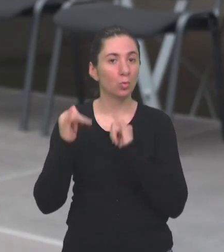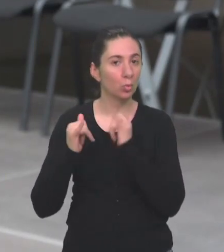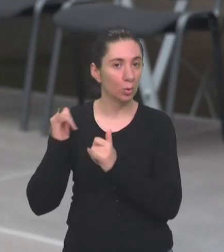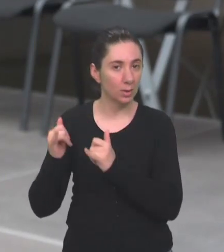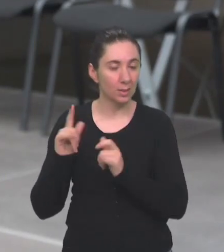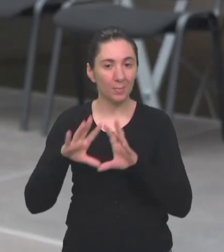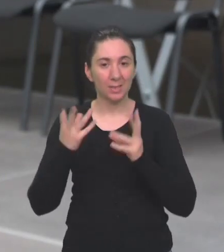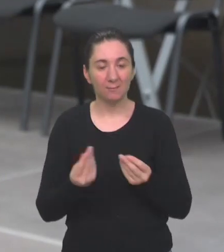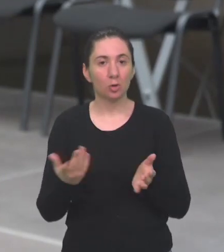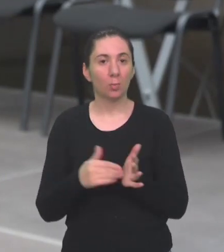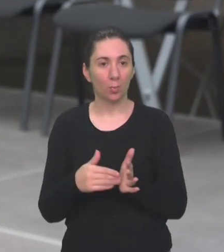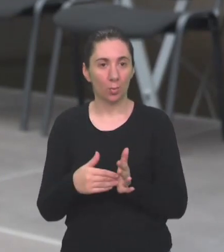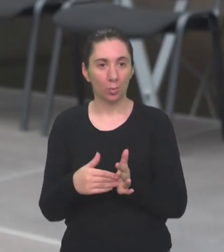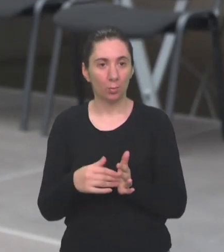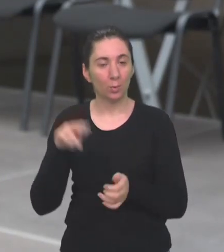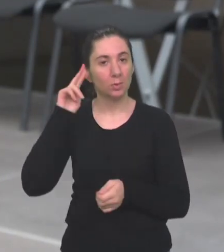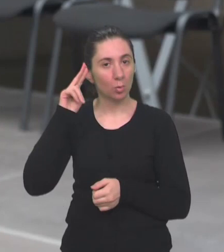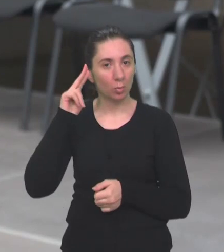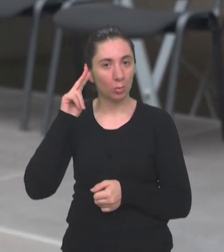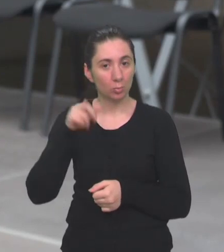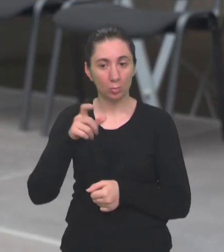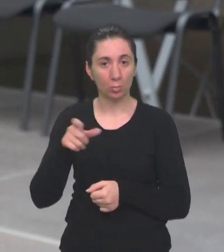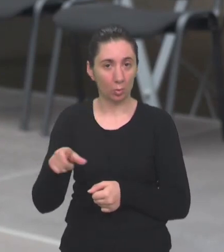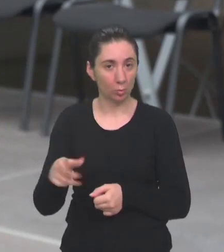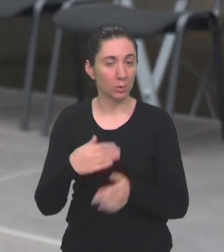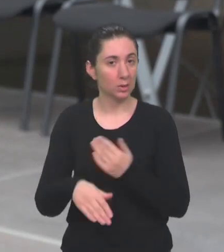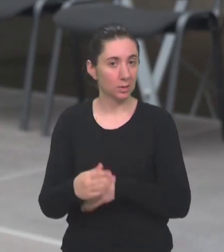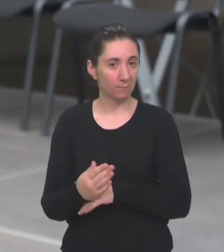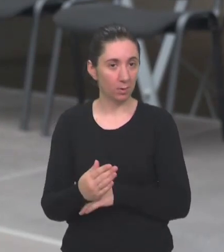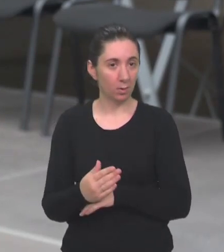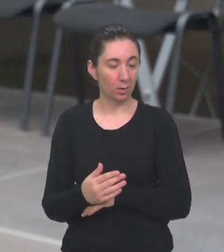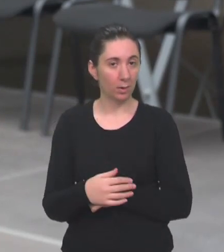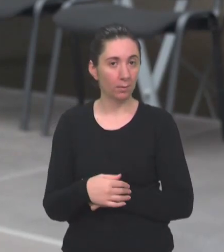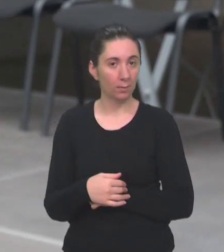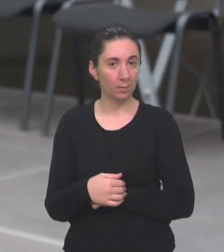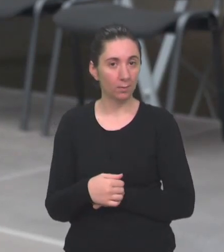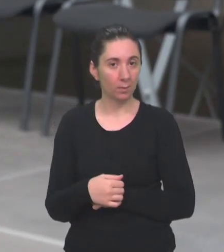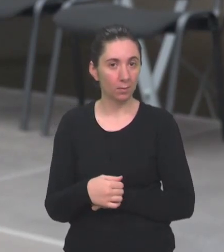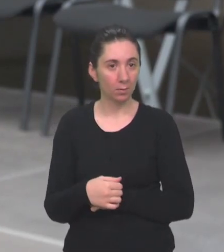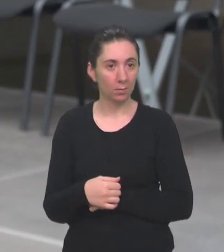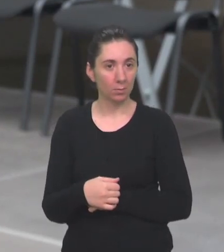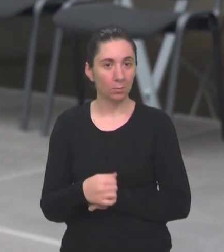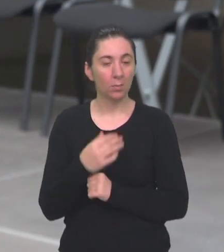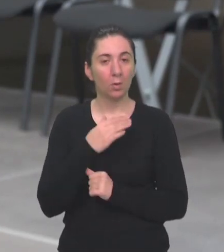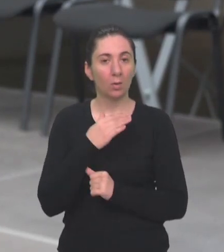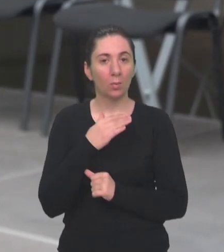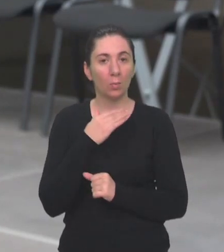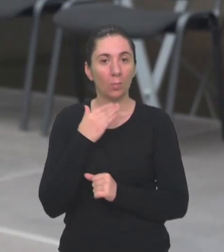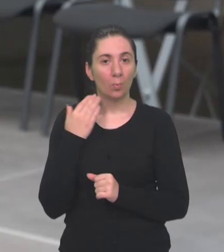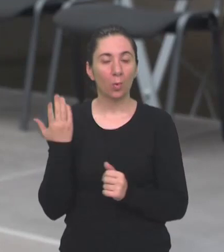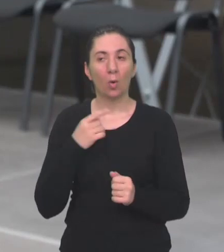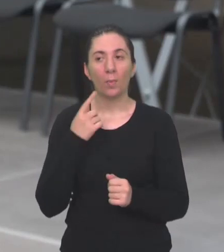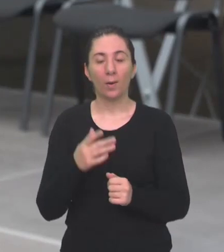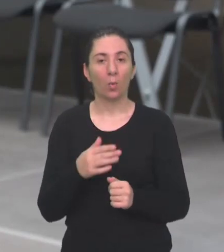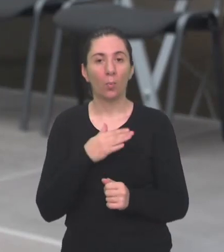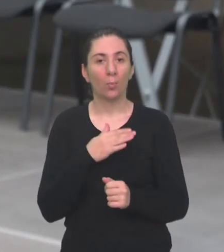i sve ono što je potrebito da bi se omogućilo i osobama s invaliditetom da u punom zamahu, kako